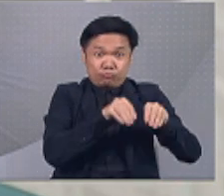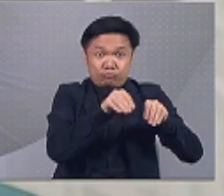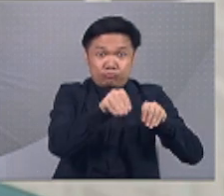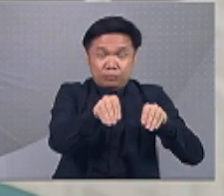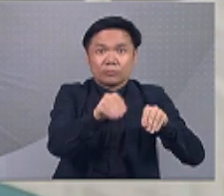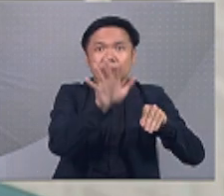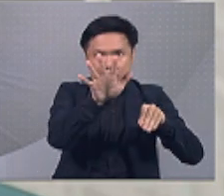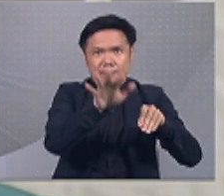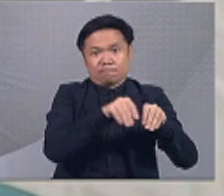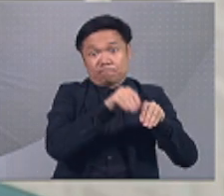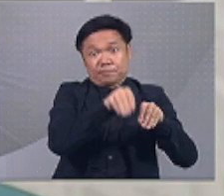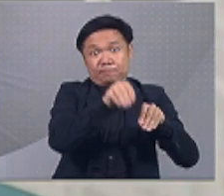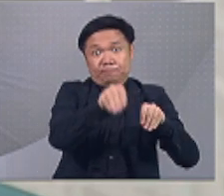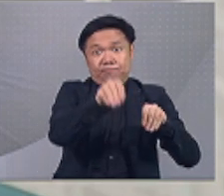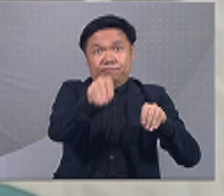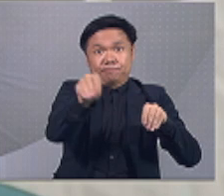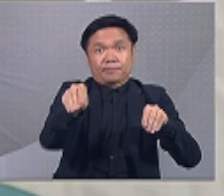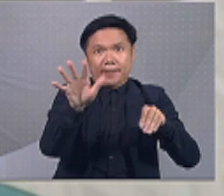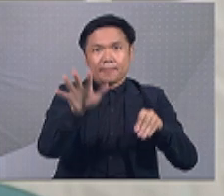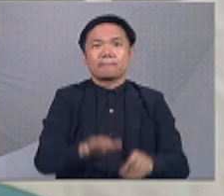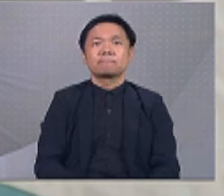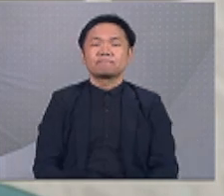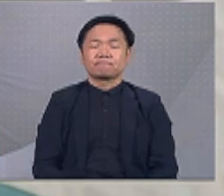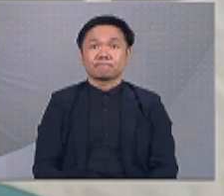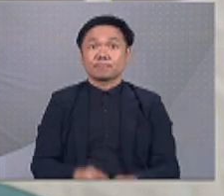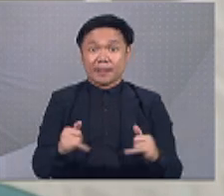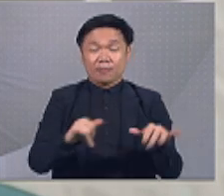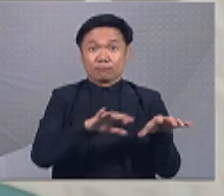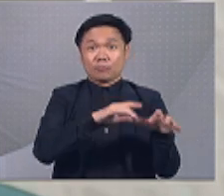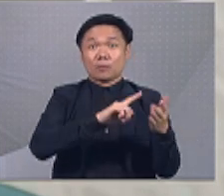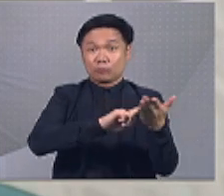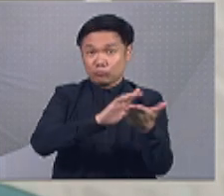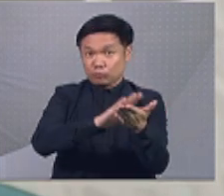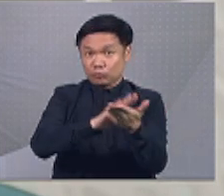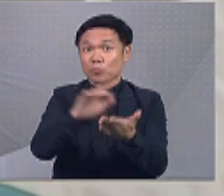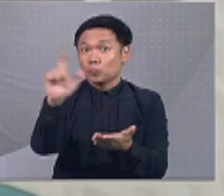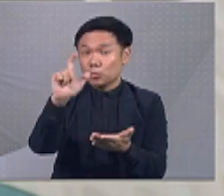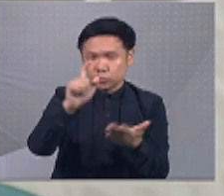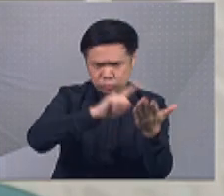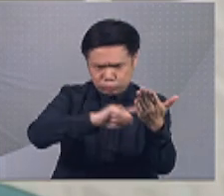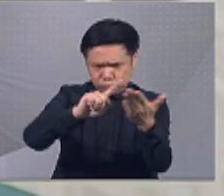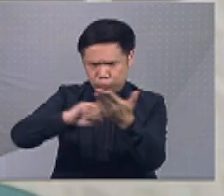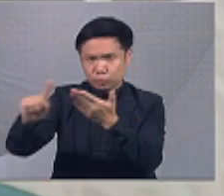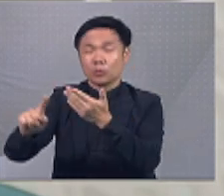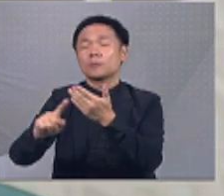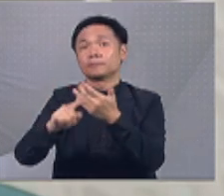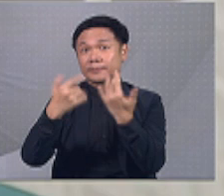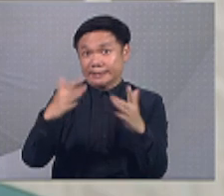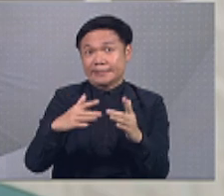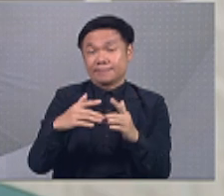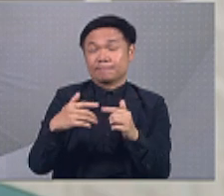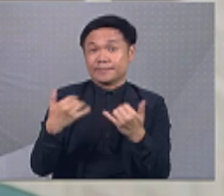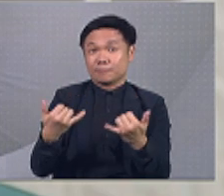khususnya dimaklumkan saringan kopi 19 di 407 sekolah Tahfidz dan Madrasah sehingga 3 Jun